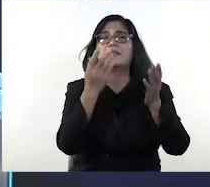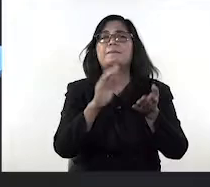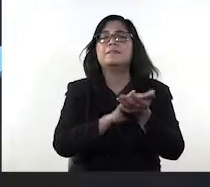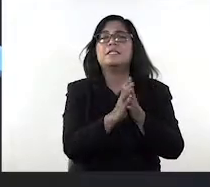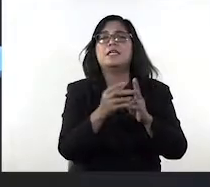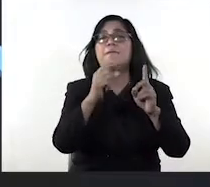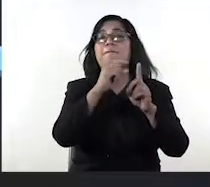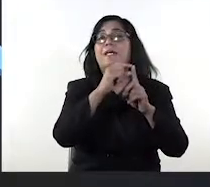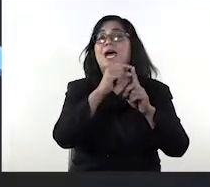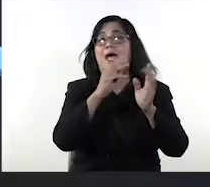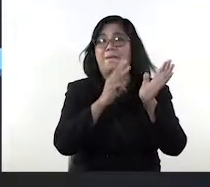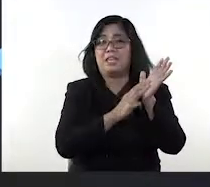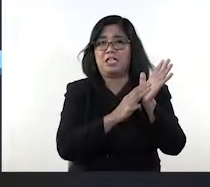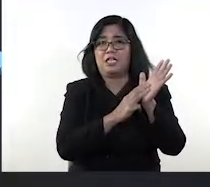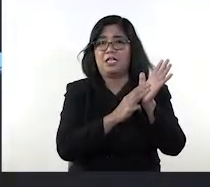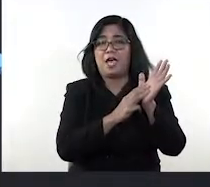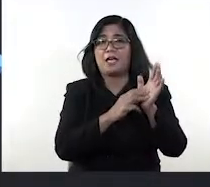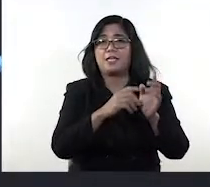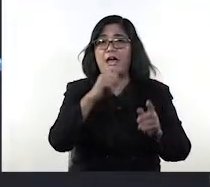temesir jadi hebat